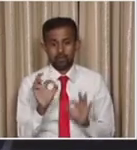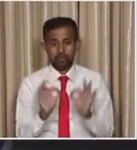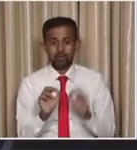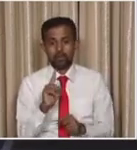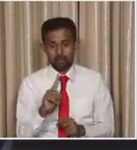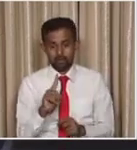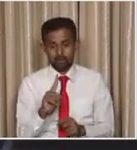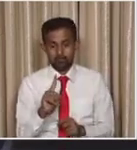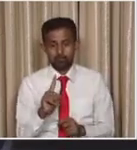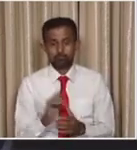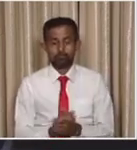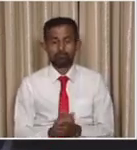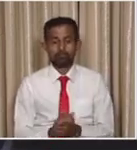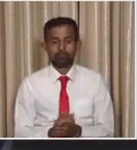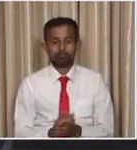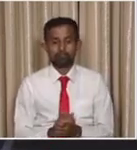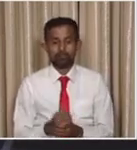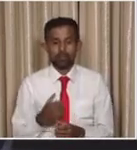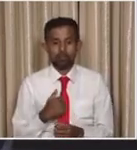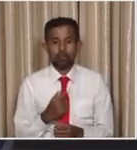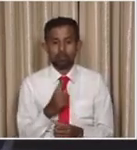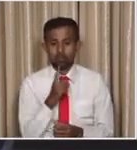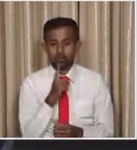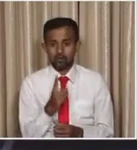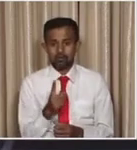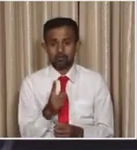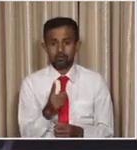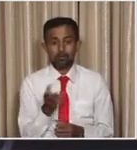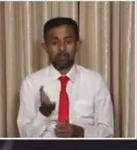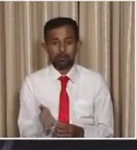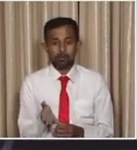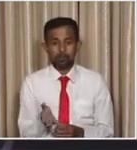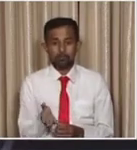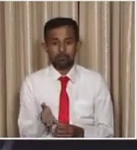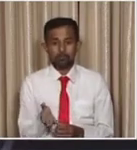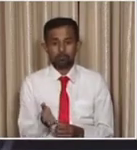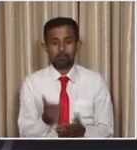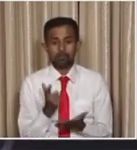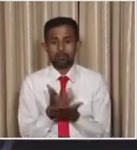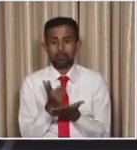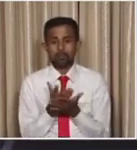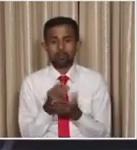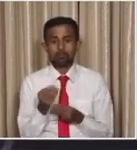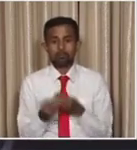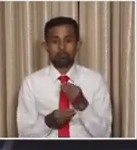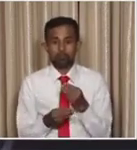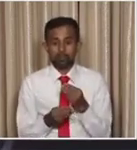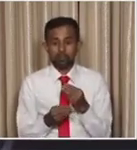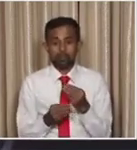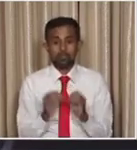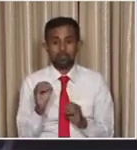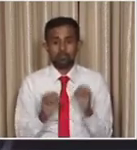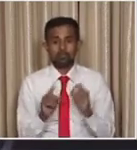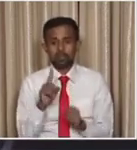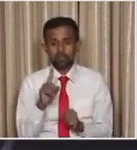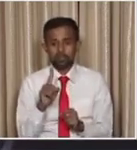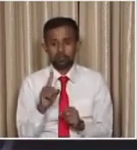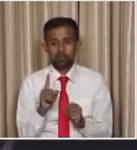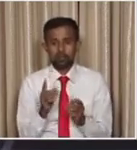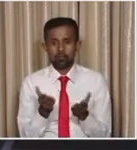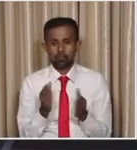ගරු සභාපතිතුමනි මම කියන්න කැමතියි මේ දීවර කර්මාන්තයේ 100%යි රටේ ජාතික නිෂ්පාදනය මේක තව